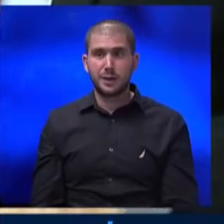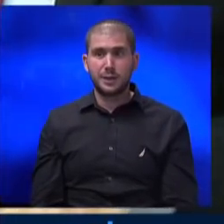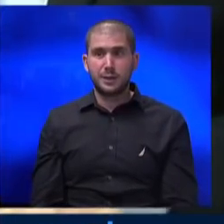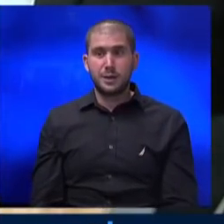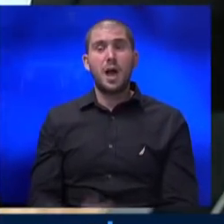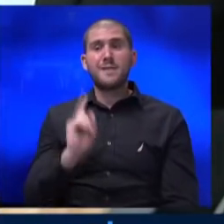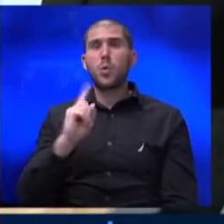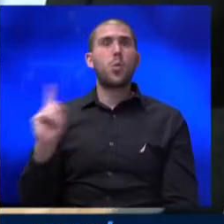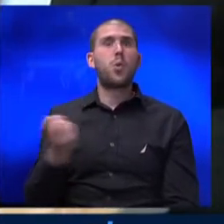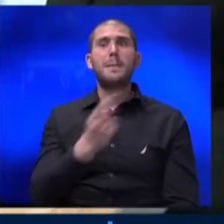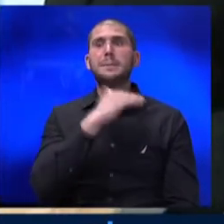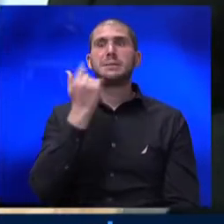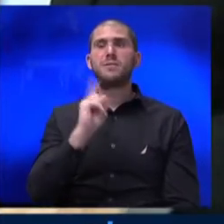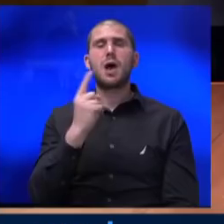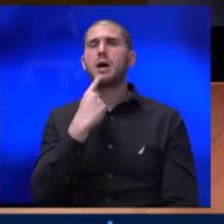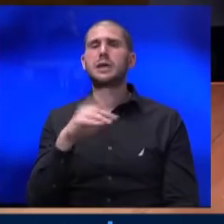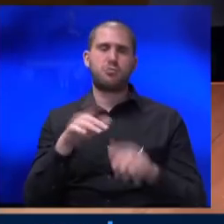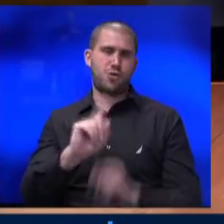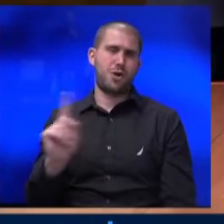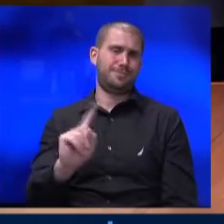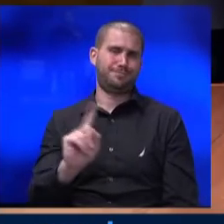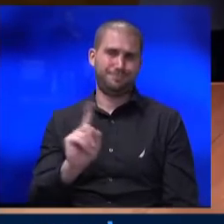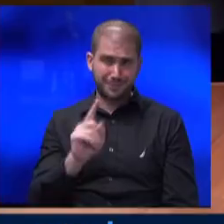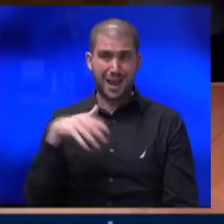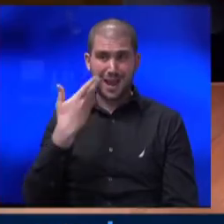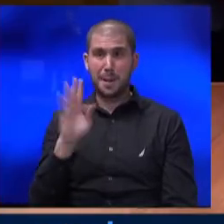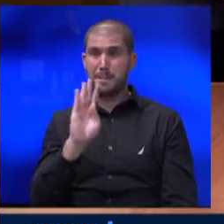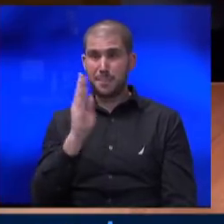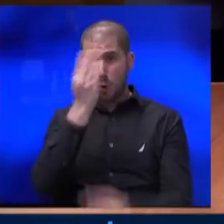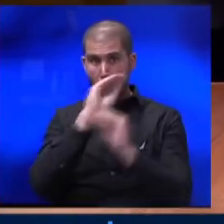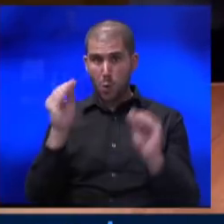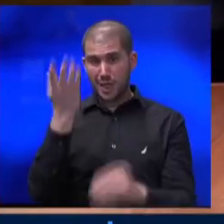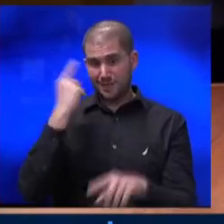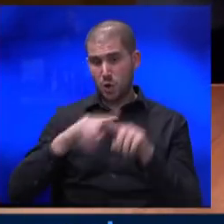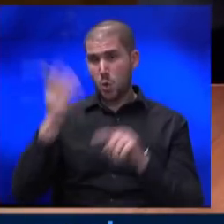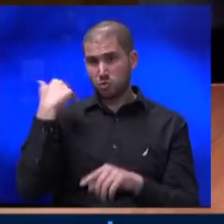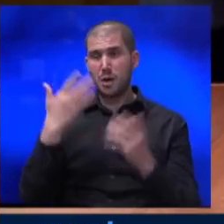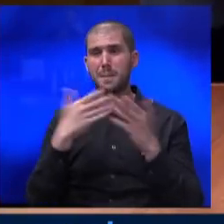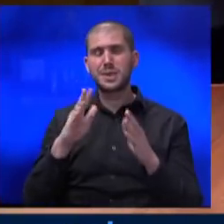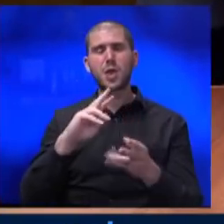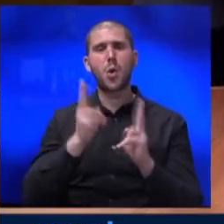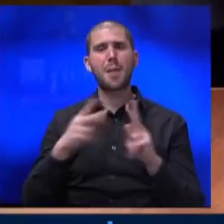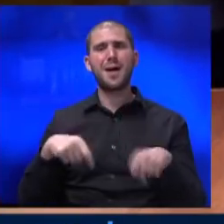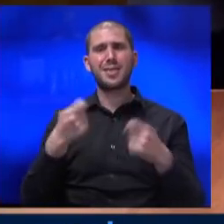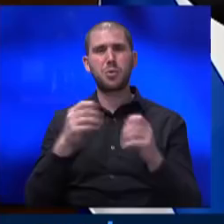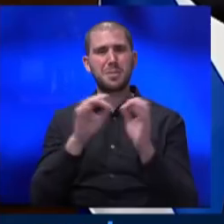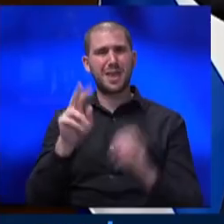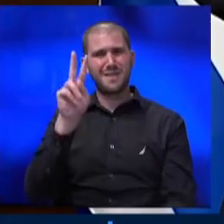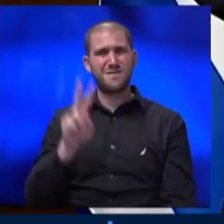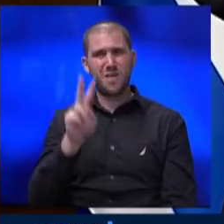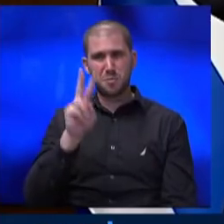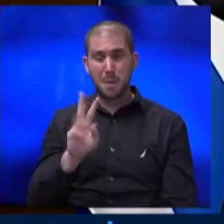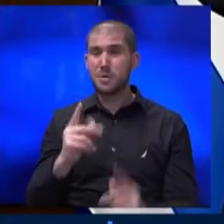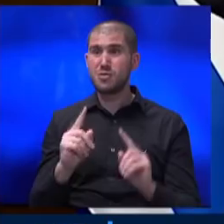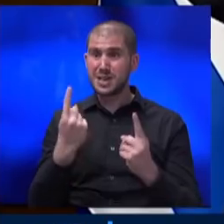אבל לא כולם מסתפקים בהכרזות הממשלה. לאחר שנתניהו הודיע בחודש שעבר על פתיחת עולם התרבות בתחילת פברואר, מה